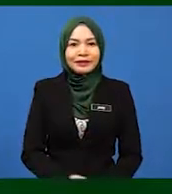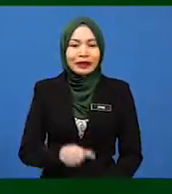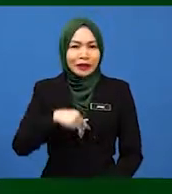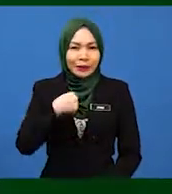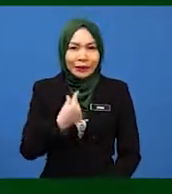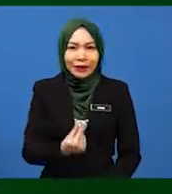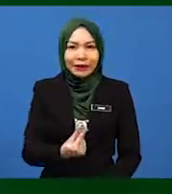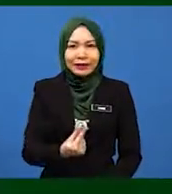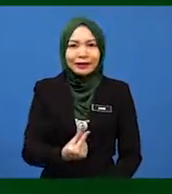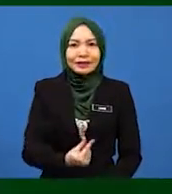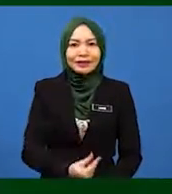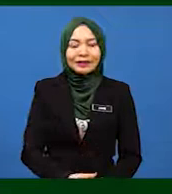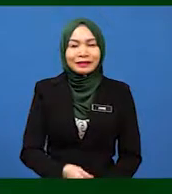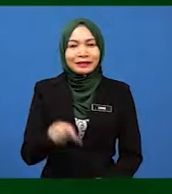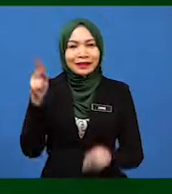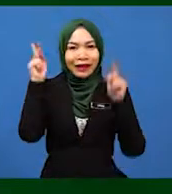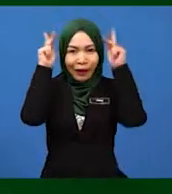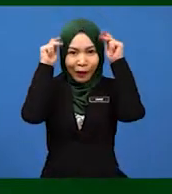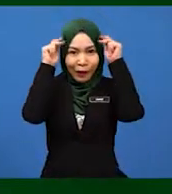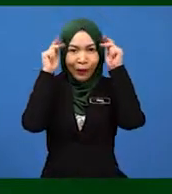Gembira, kagum,